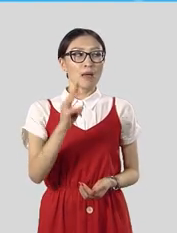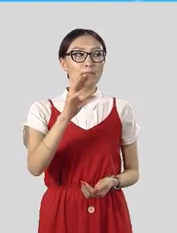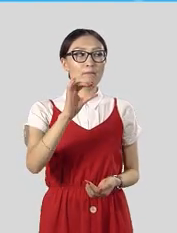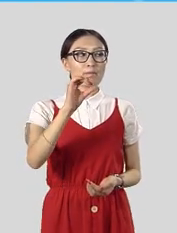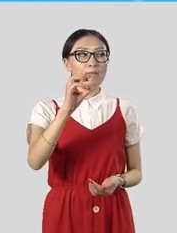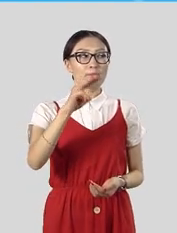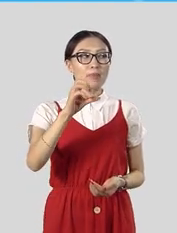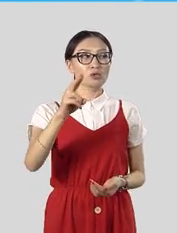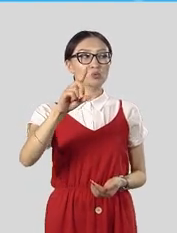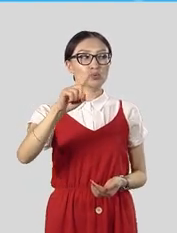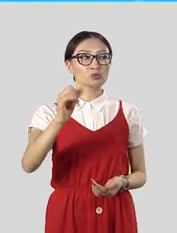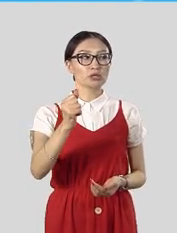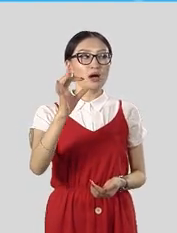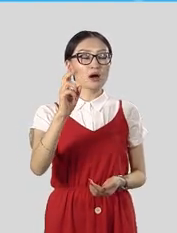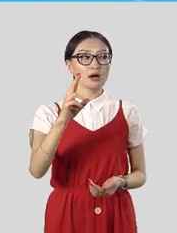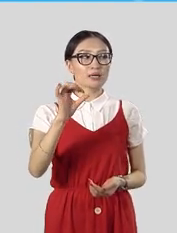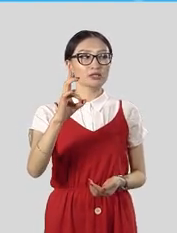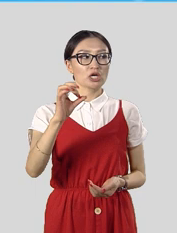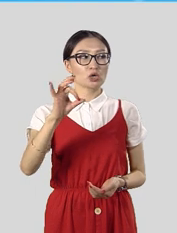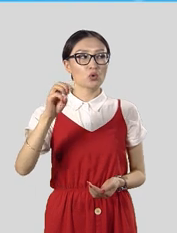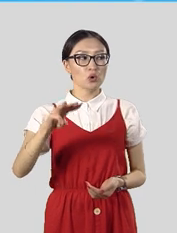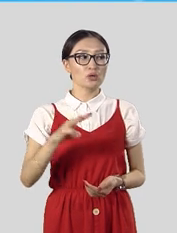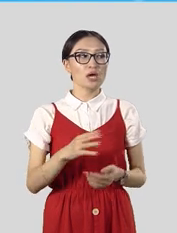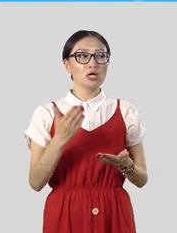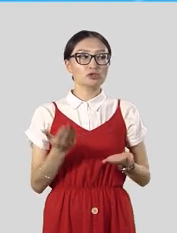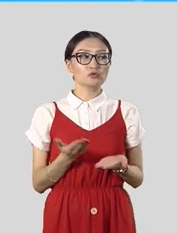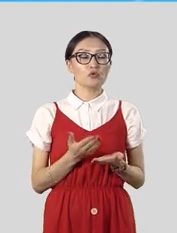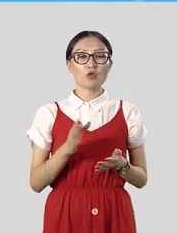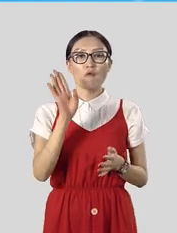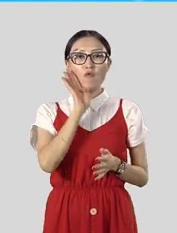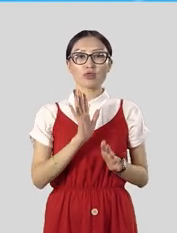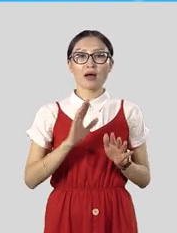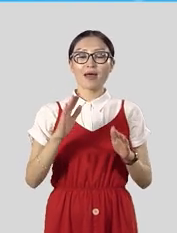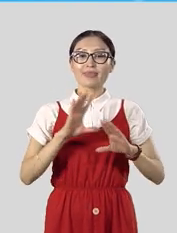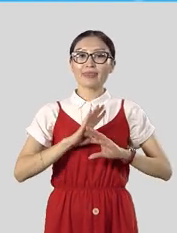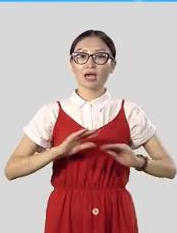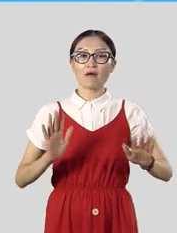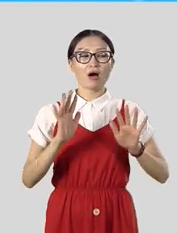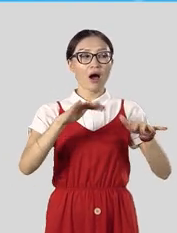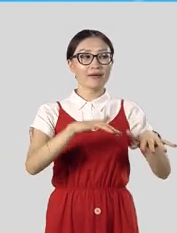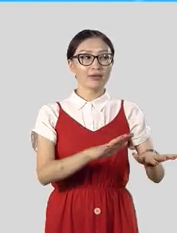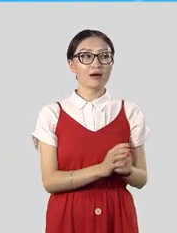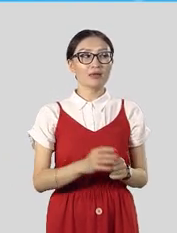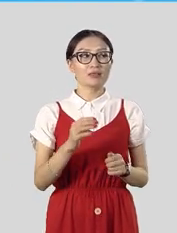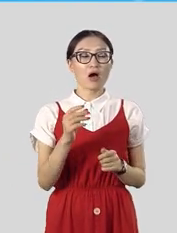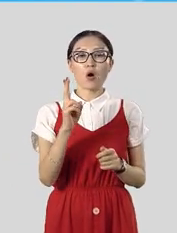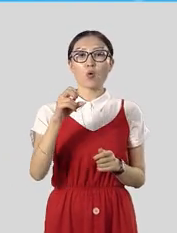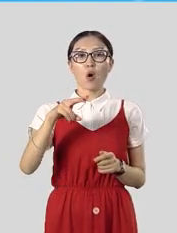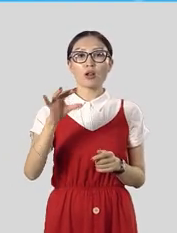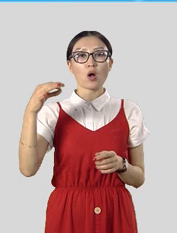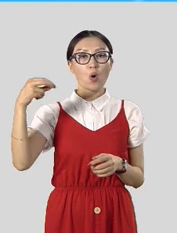Медуза корнерод Ризостома обитает в водах Тихого океана. Диаметр колокола может достигать